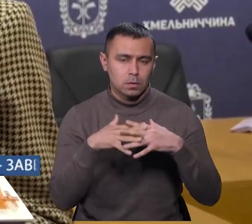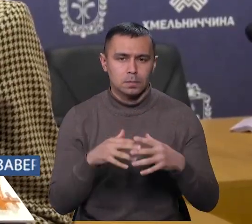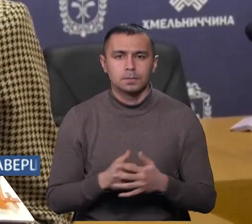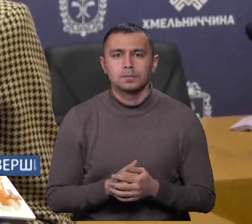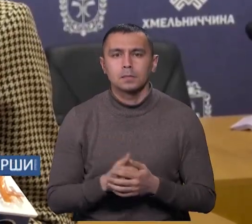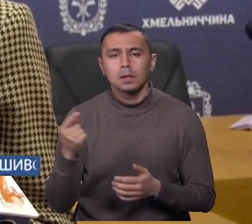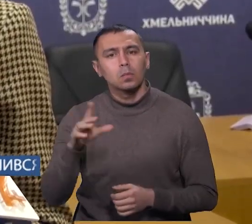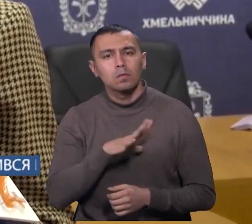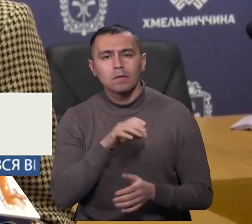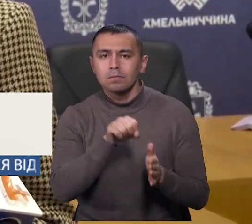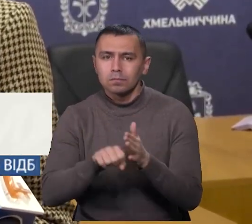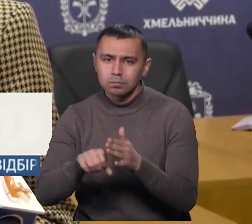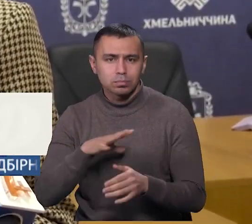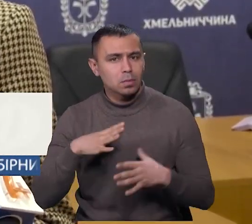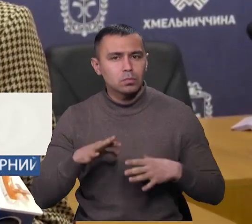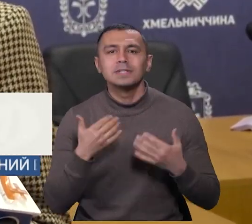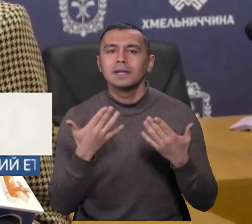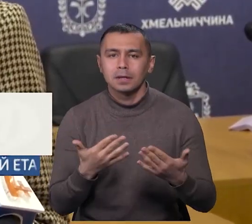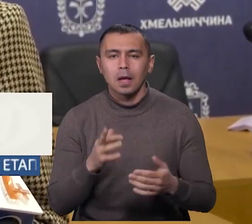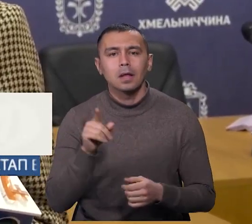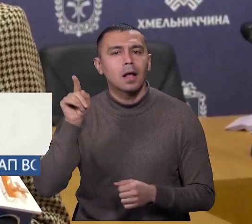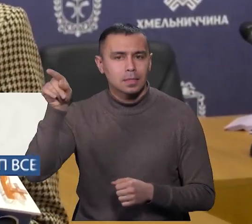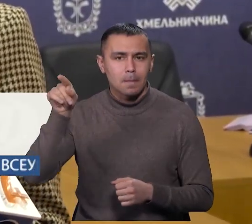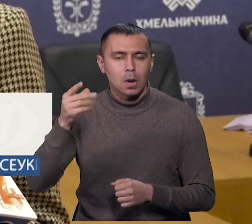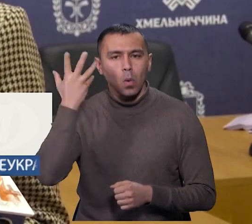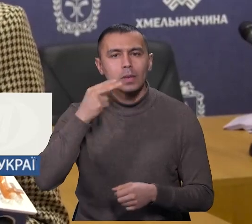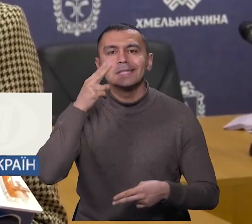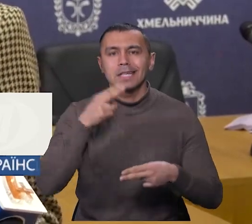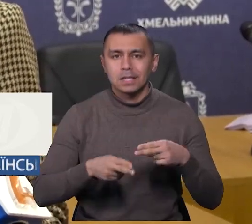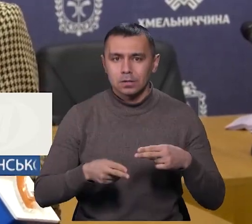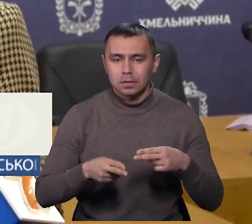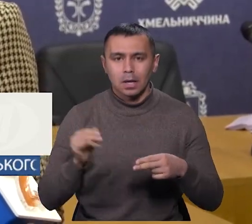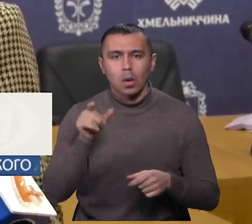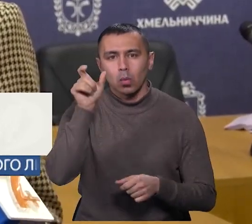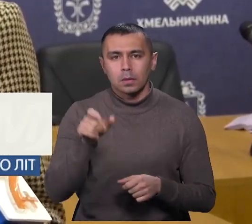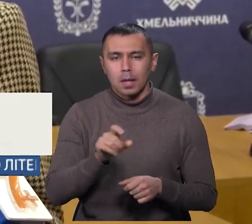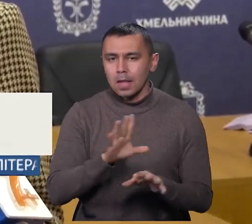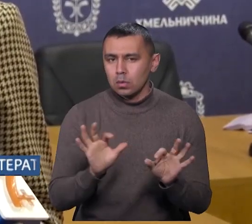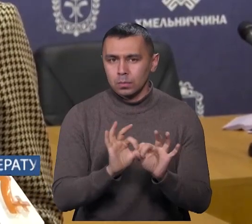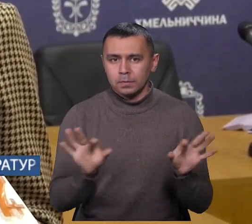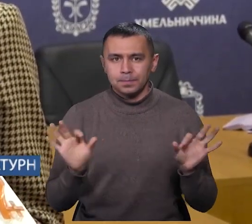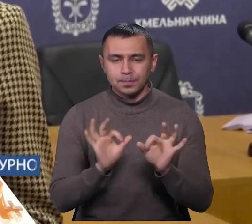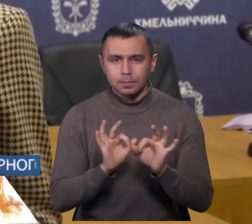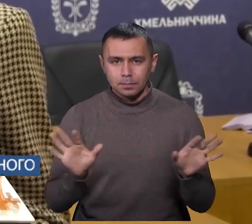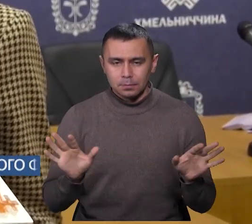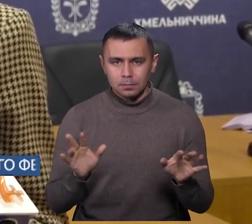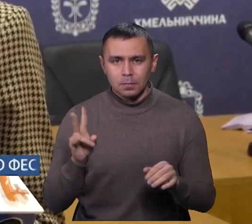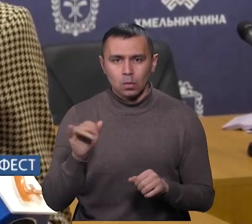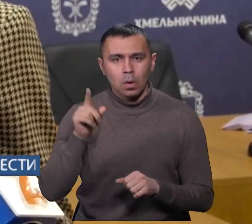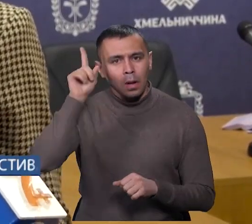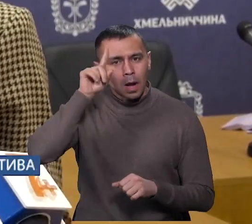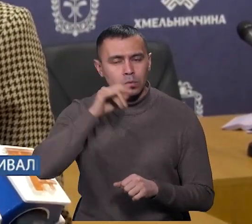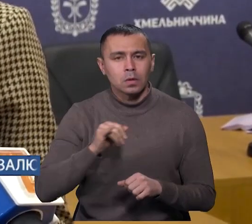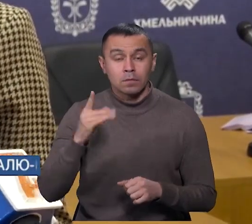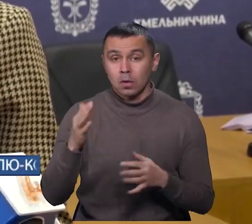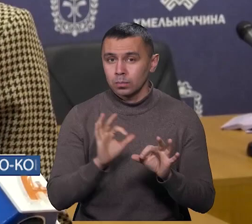вбивав? Скільки вбивав? Як там? Коли закінчиться? І людина не розповідає казку,